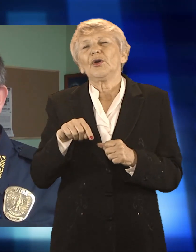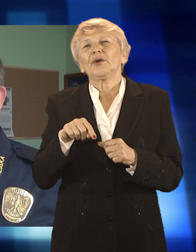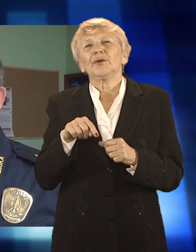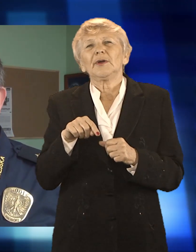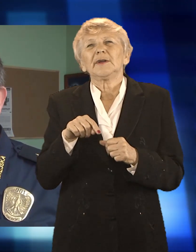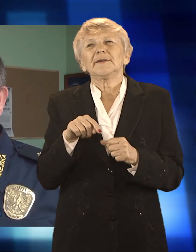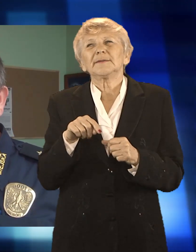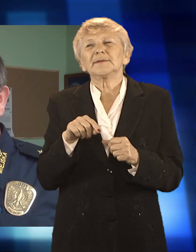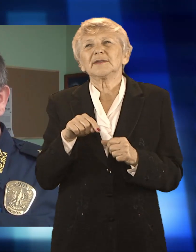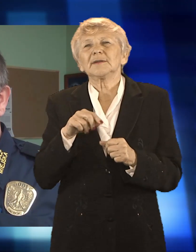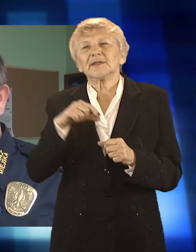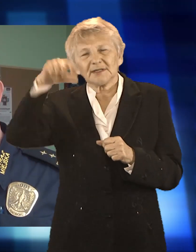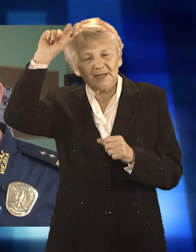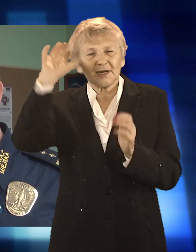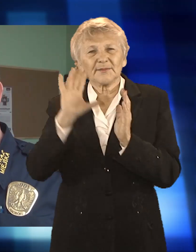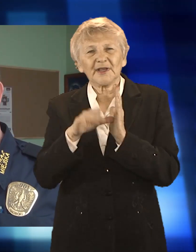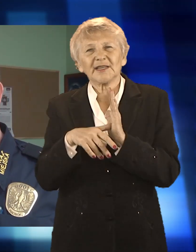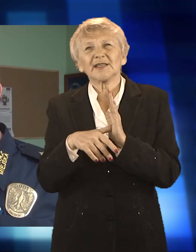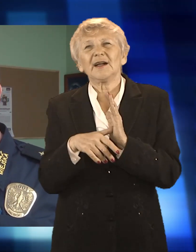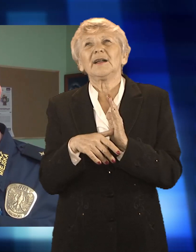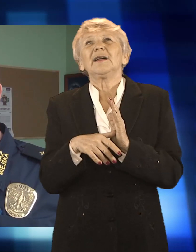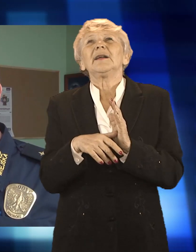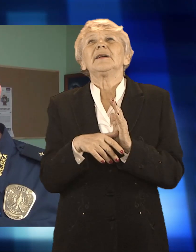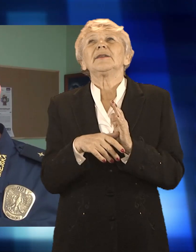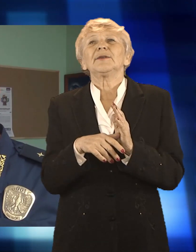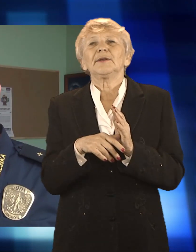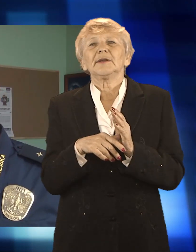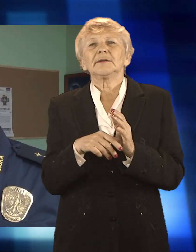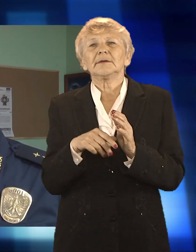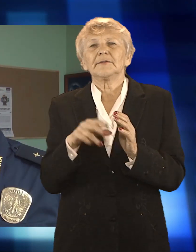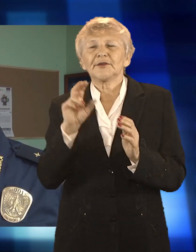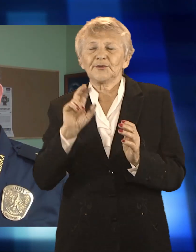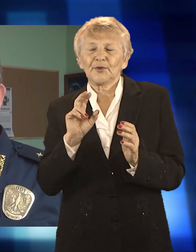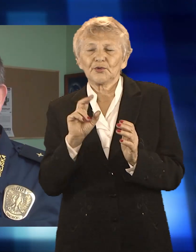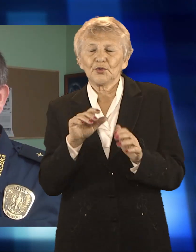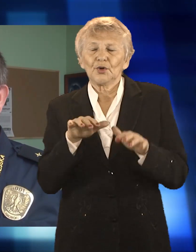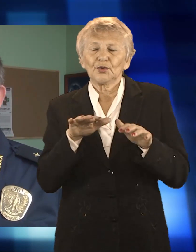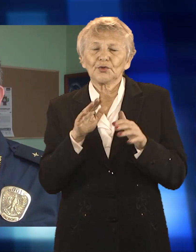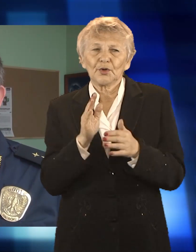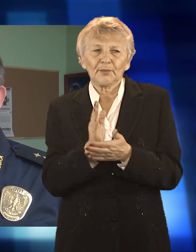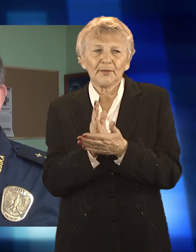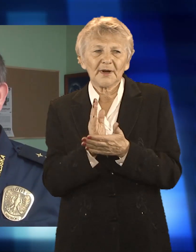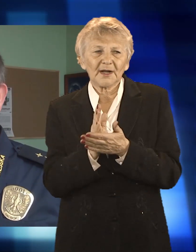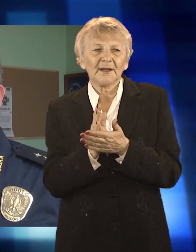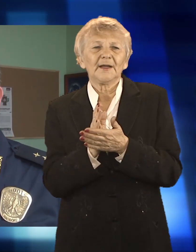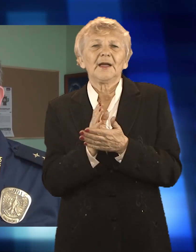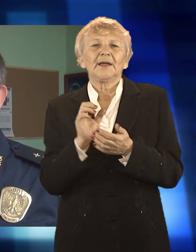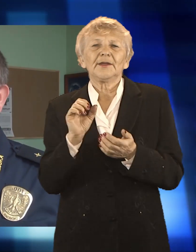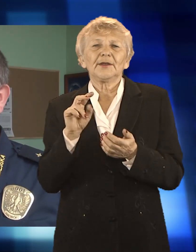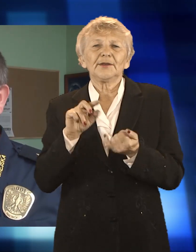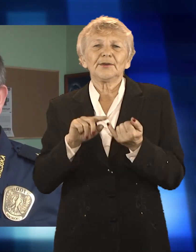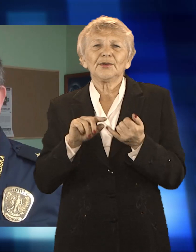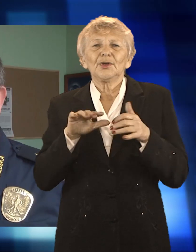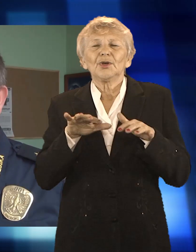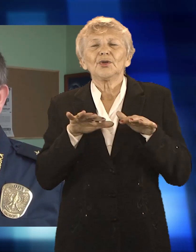jednak okazuje się, że tam mieszkańcy no, częściej spalają te odpady, także tutaj chwała naszym mieszkańcom, że jednak wzięli sobie do serca i